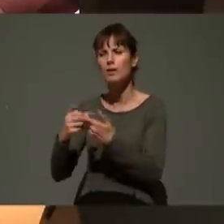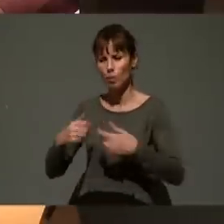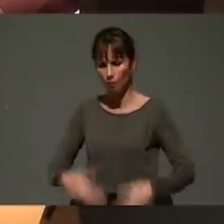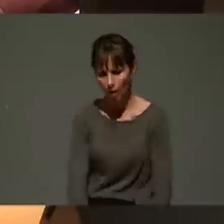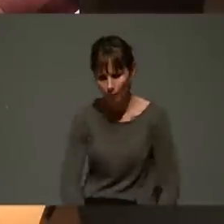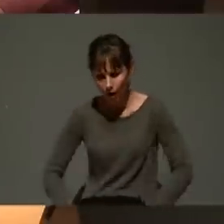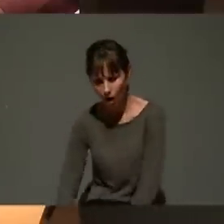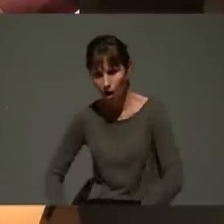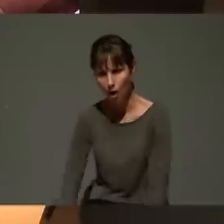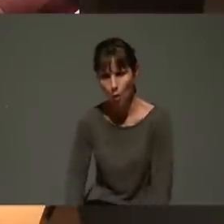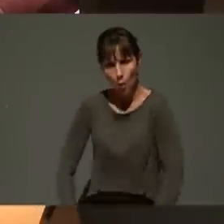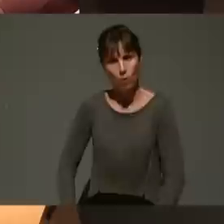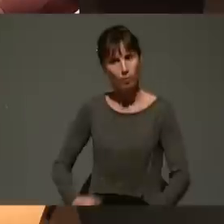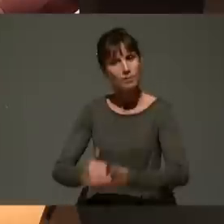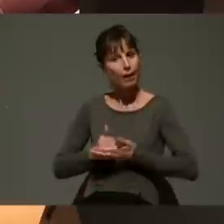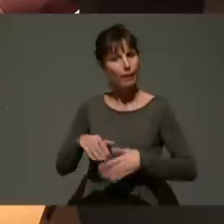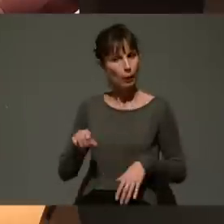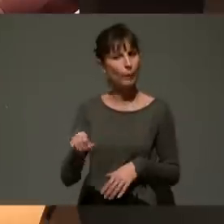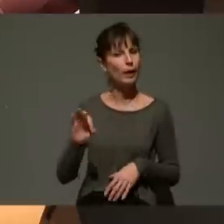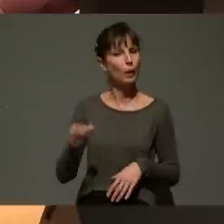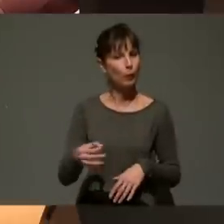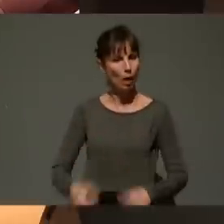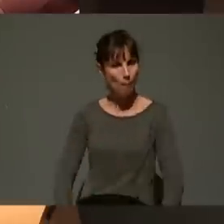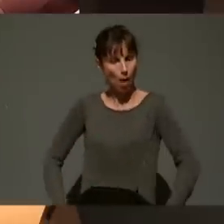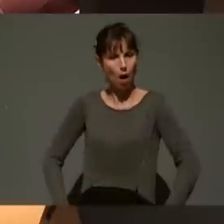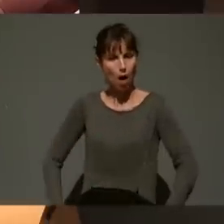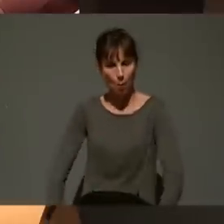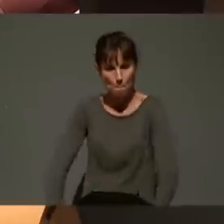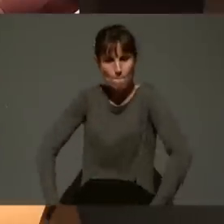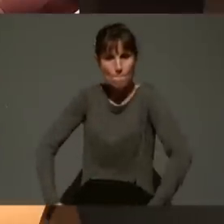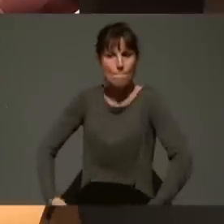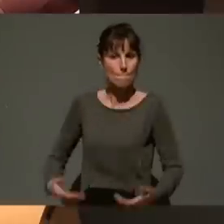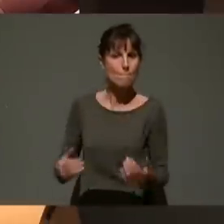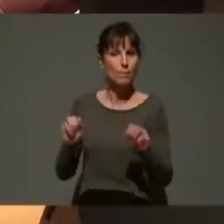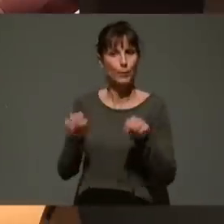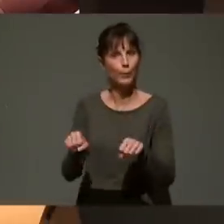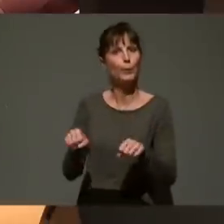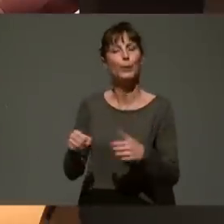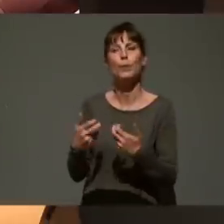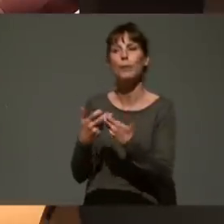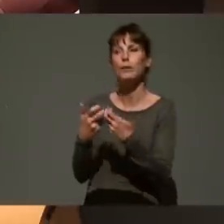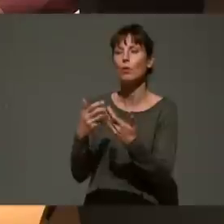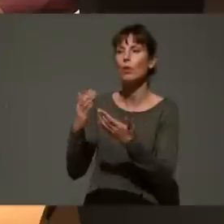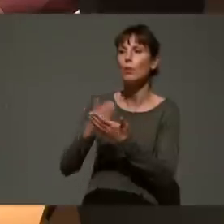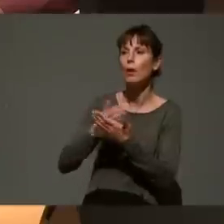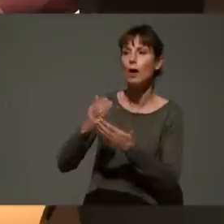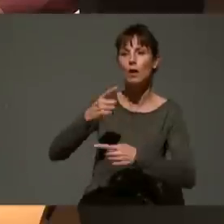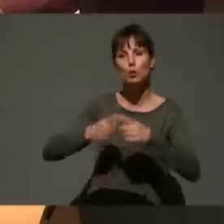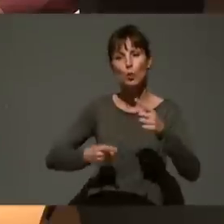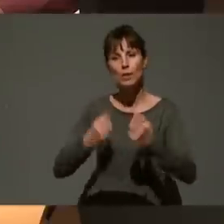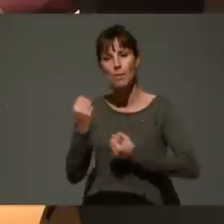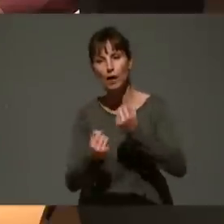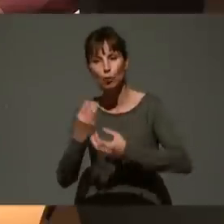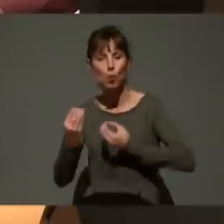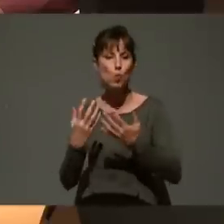on récupère mieux avec des bas de contention. Hein. Et c'est sûr que si en plus vous allez faire... je ne sais pas moi, un semi-marathon ou un